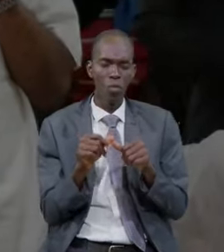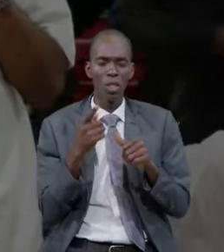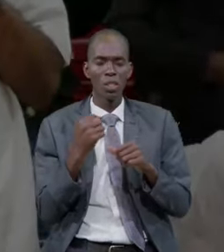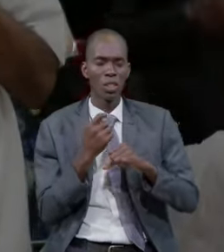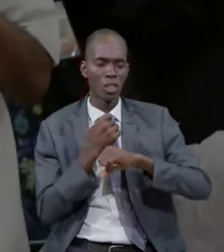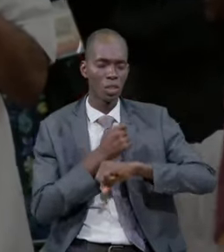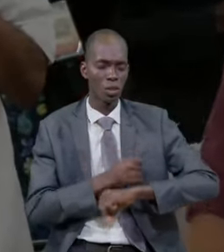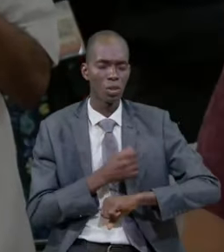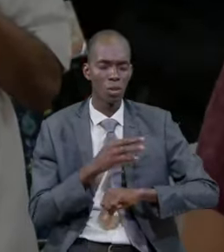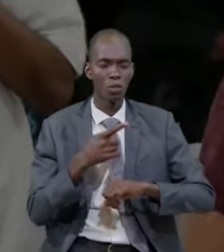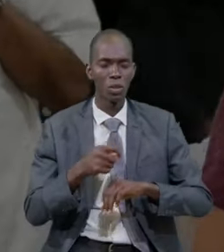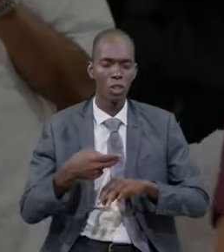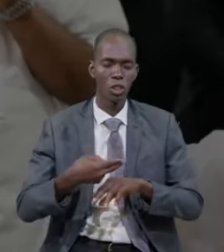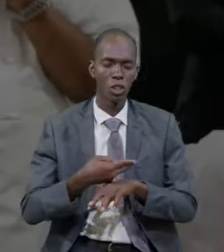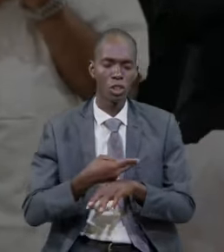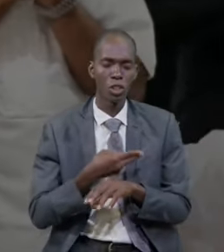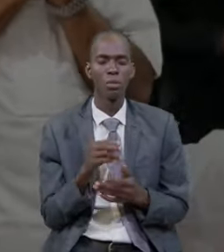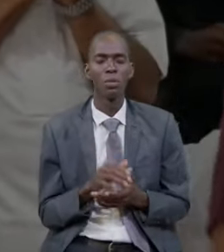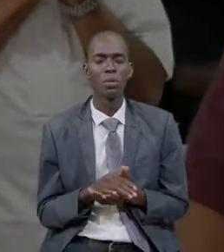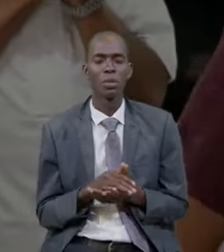Assure la sécurité des brebis.